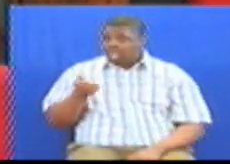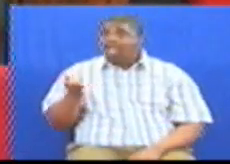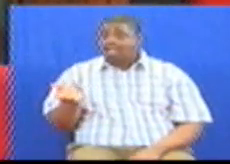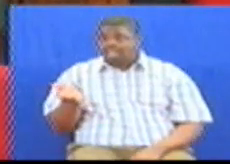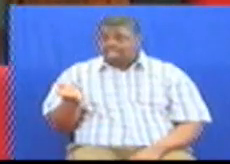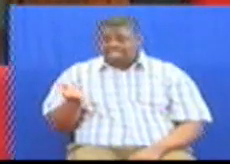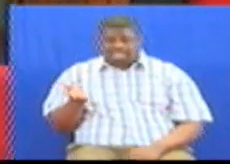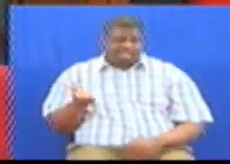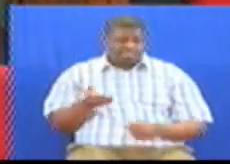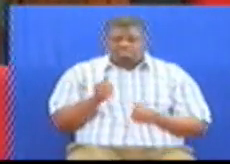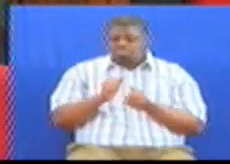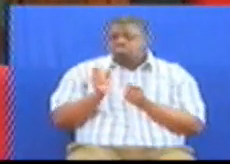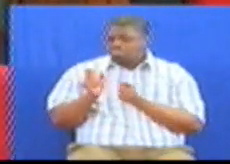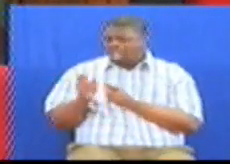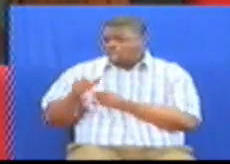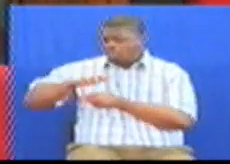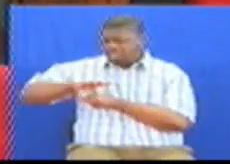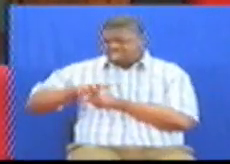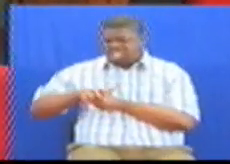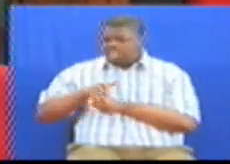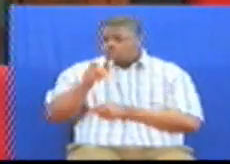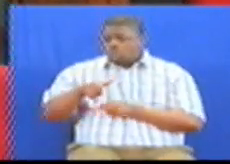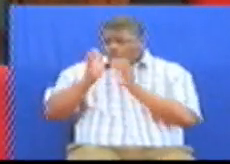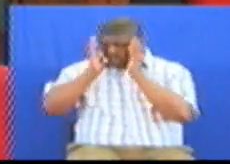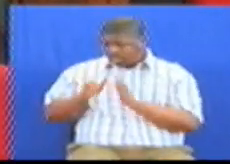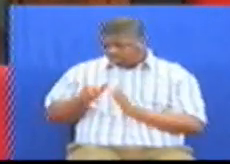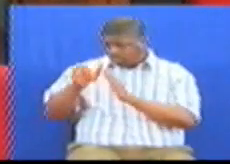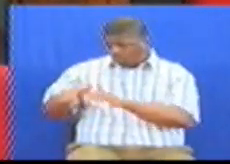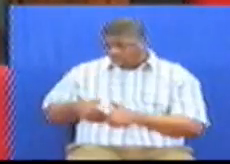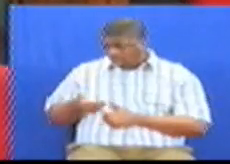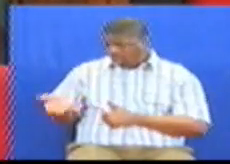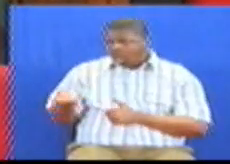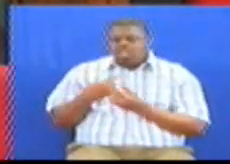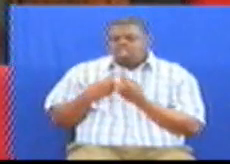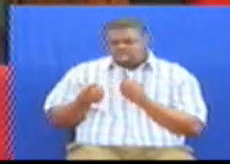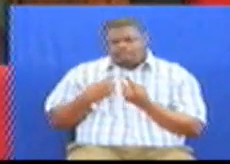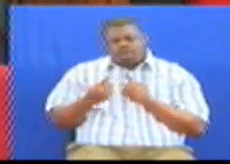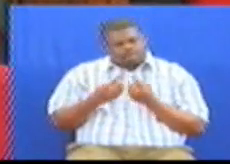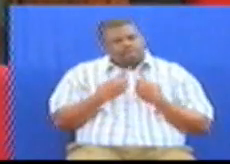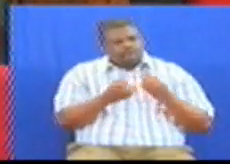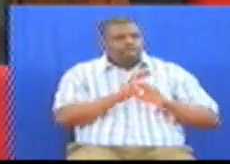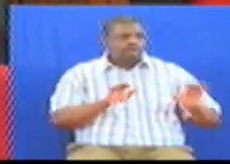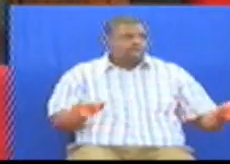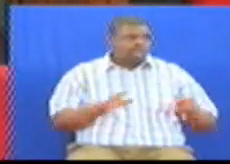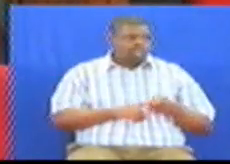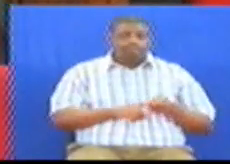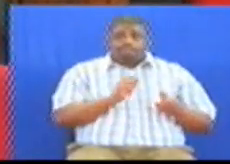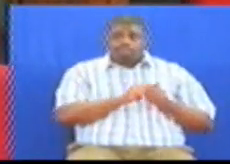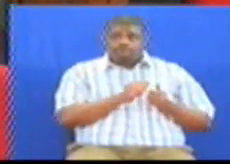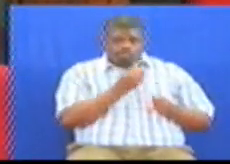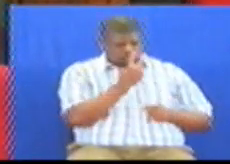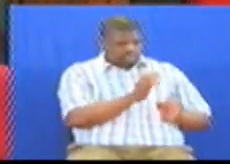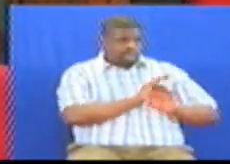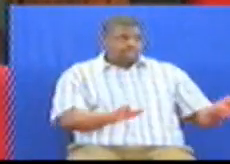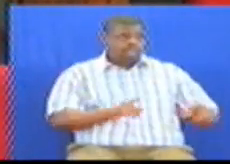mengi yameshasemwa na waheshimiwa wabunge. Na yote yaliyozungumzwa ni mambo yanayoonekana, na hata katika jimbo